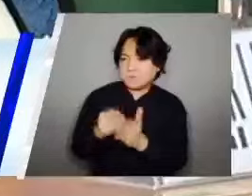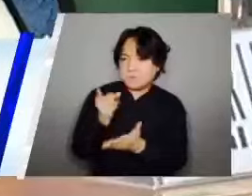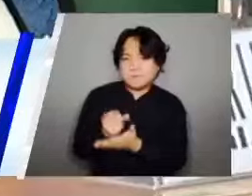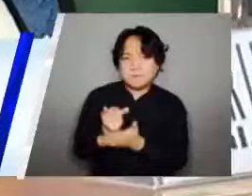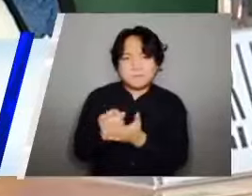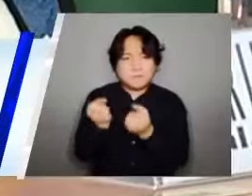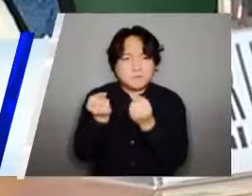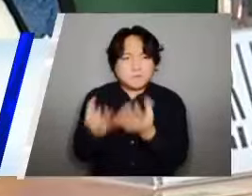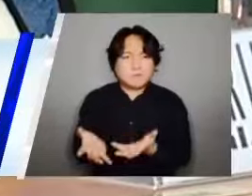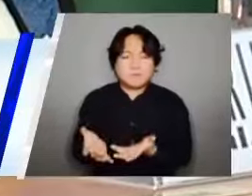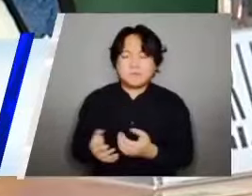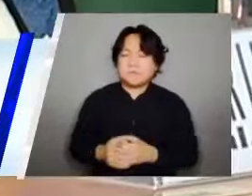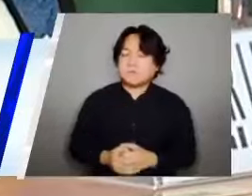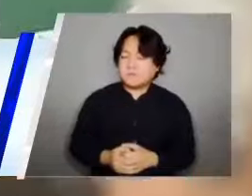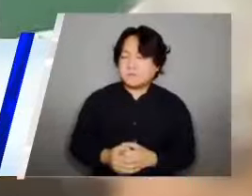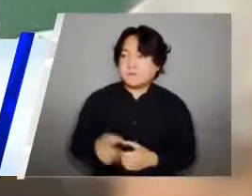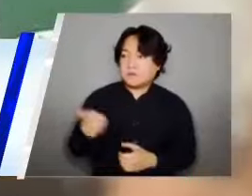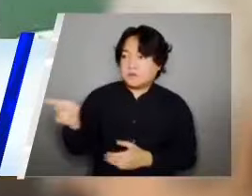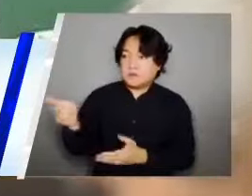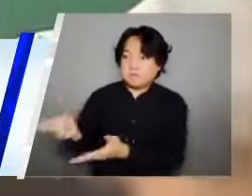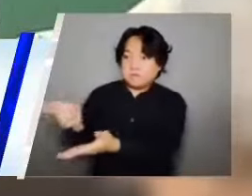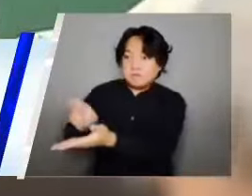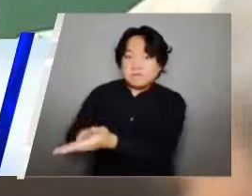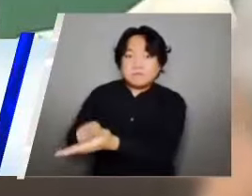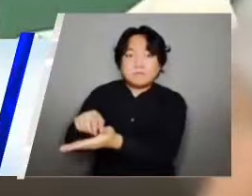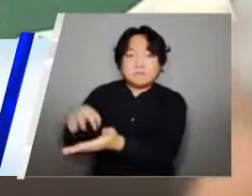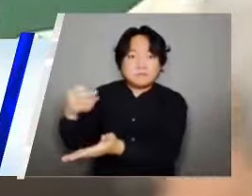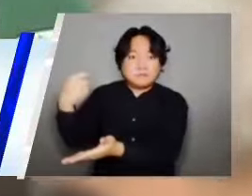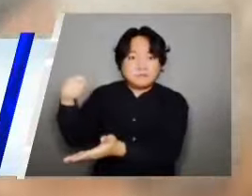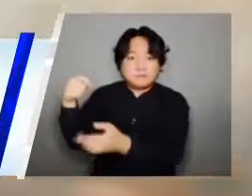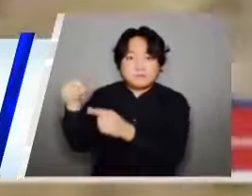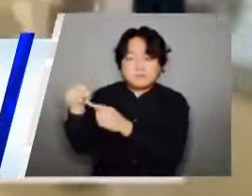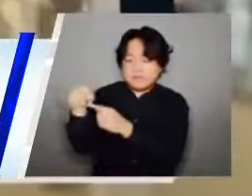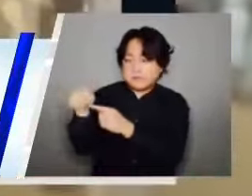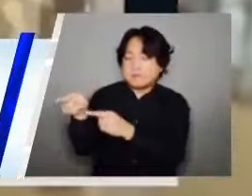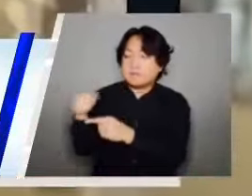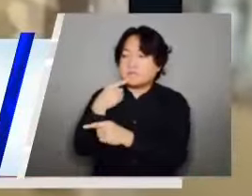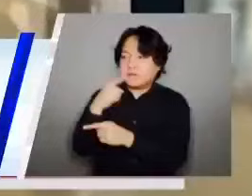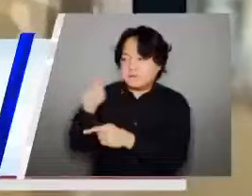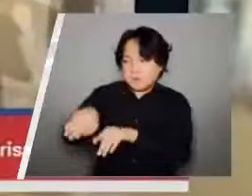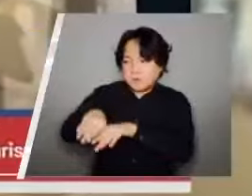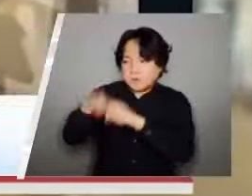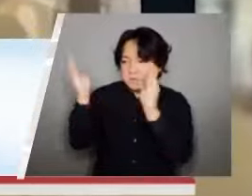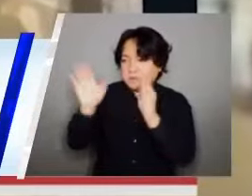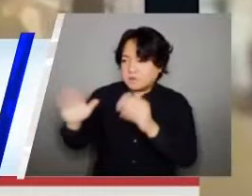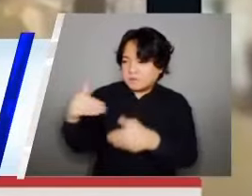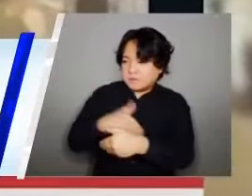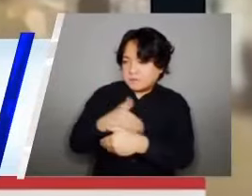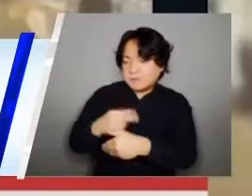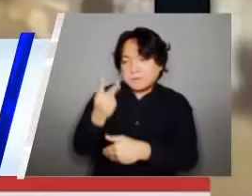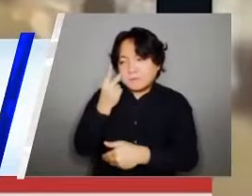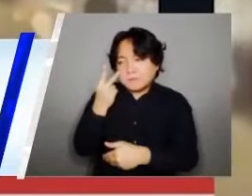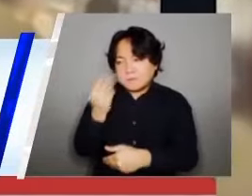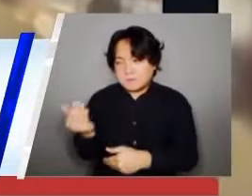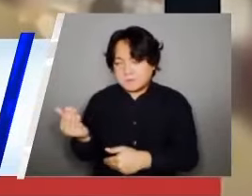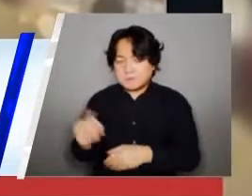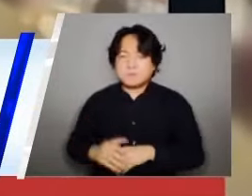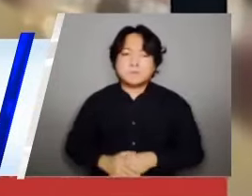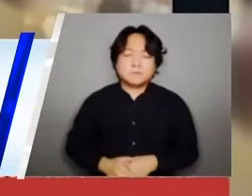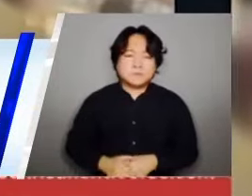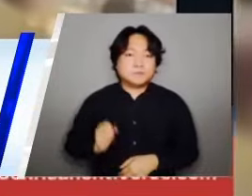pumirma si cugay sa waver para mabuksan ang kanyang mga bank account ipinakita naman ni senadora Riza ontiveros